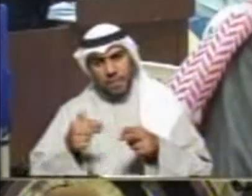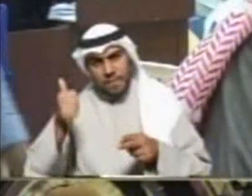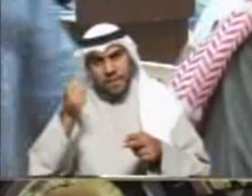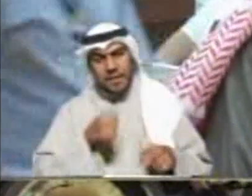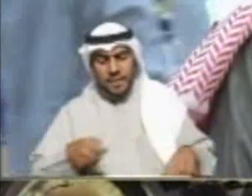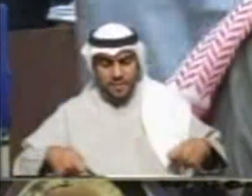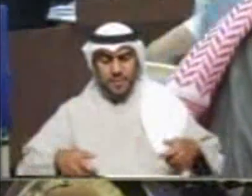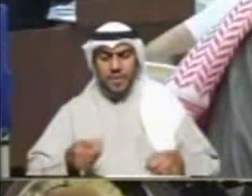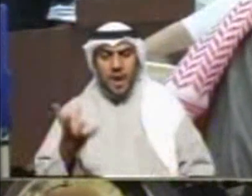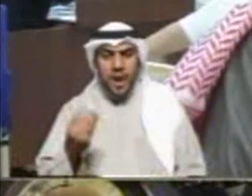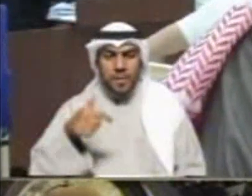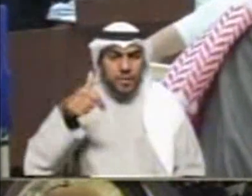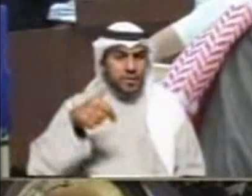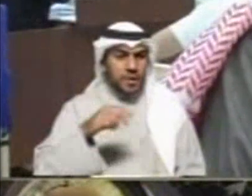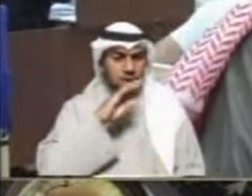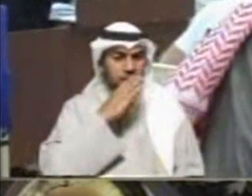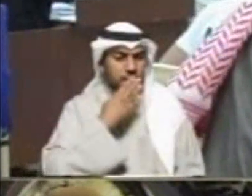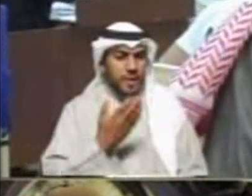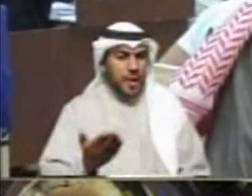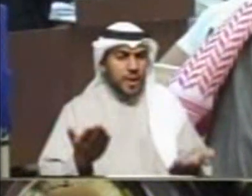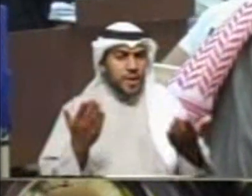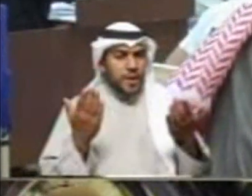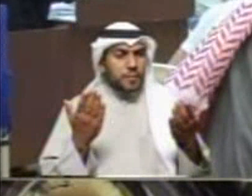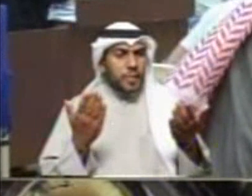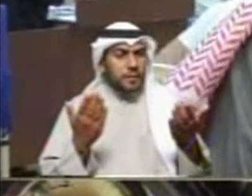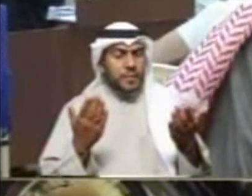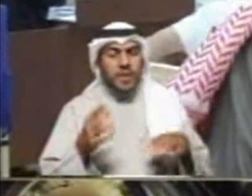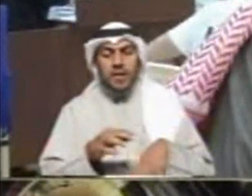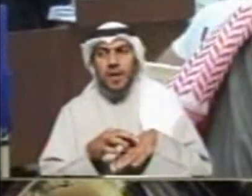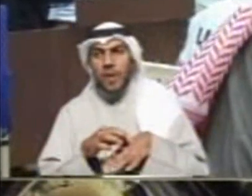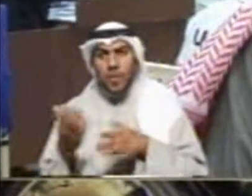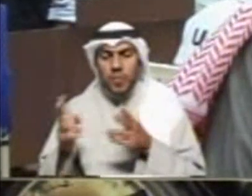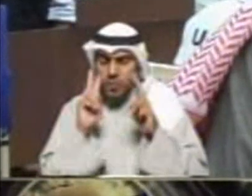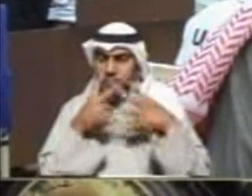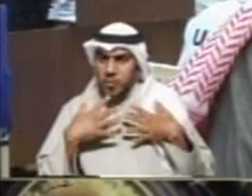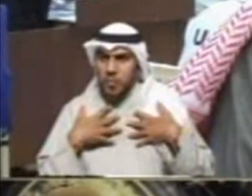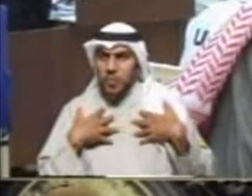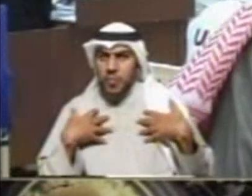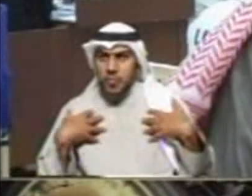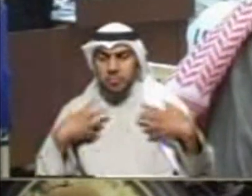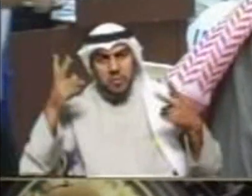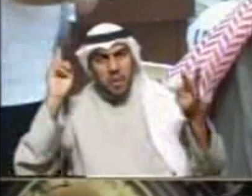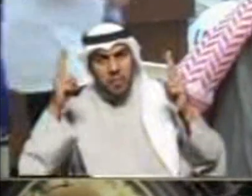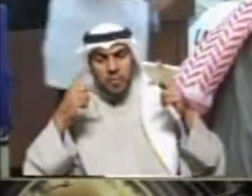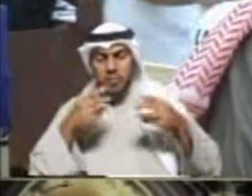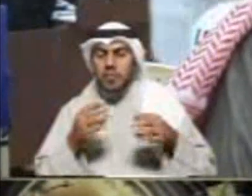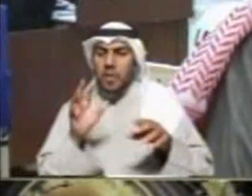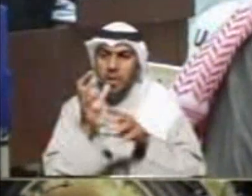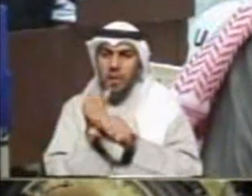الكراسي المتحركة، والحمد لله يعني الضيوف يثنون على هذا الافتتاح